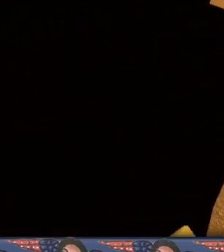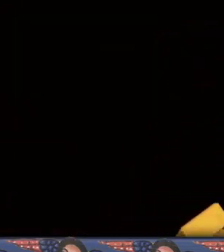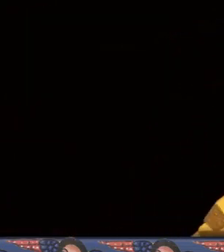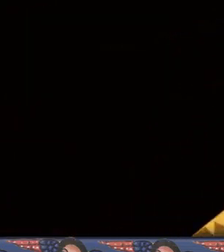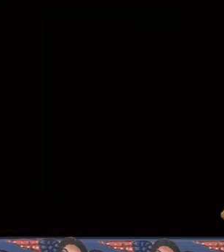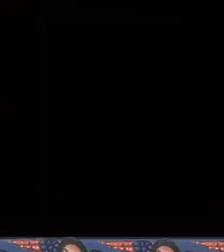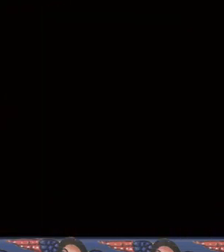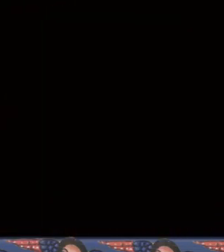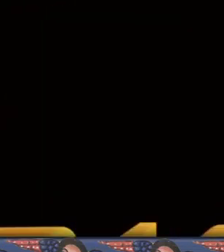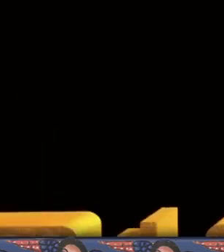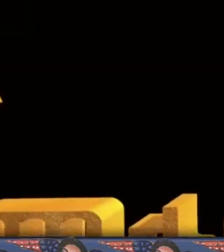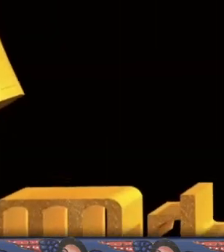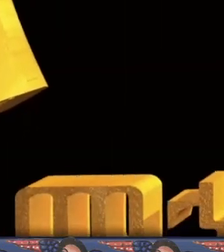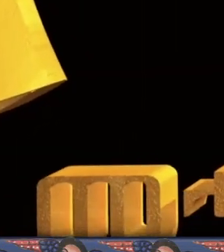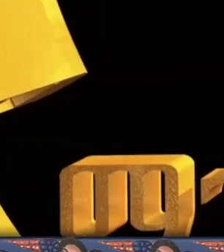በሰማይ በምድር